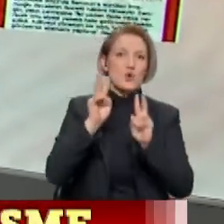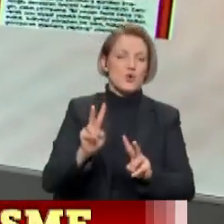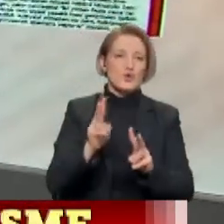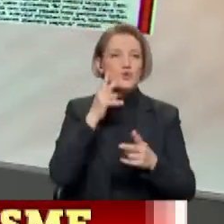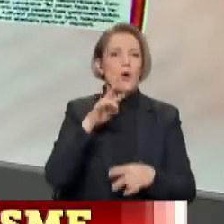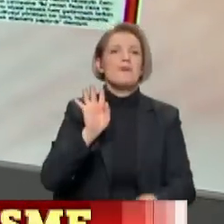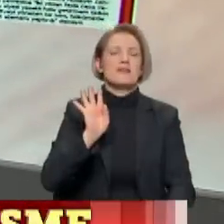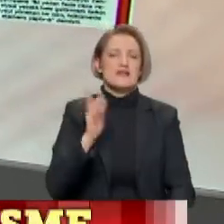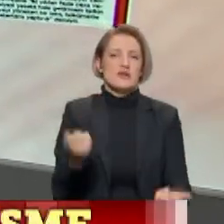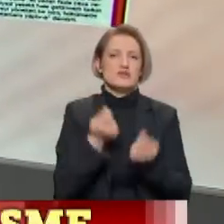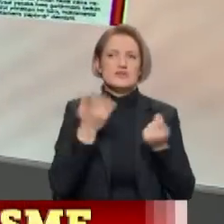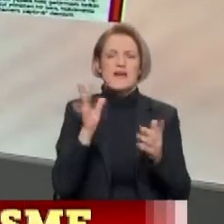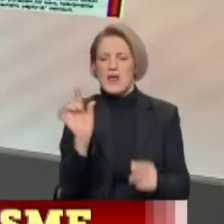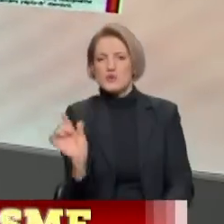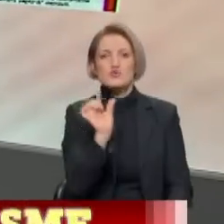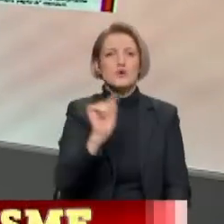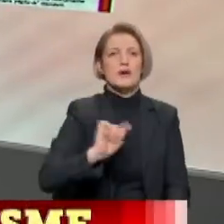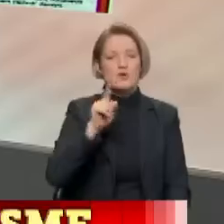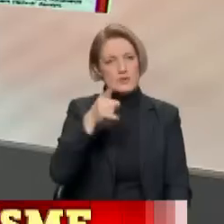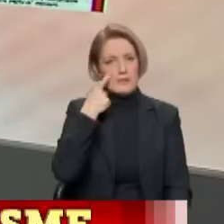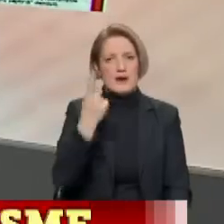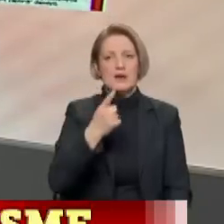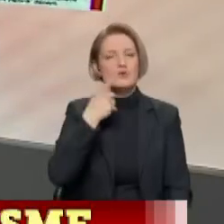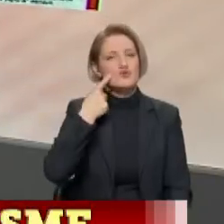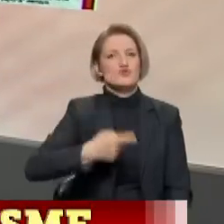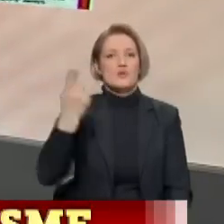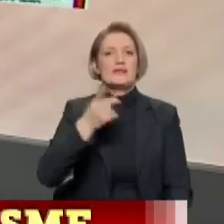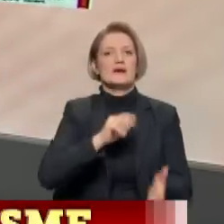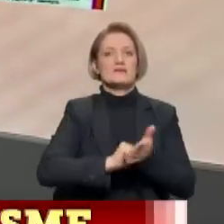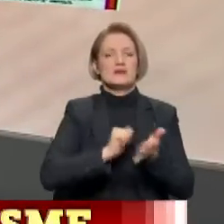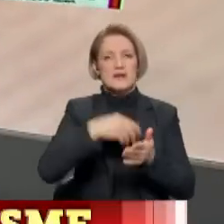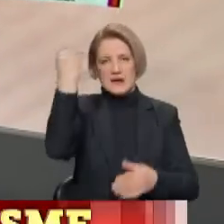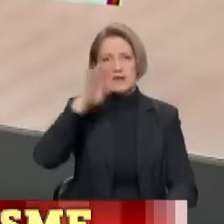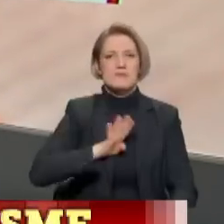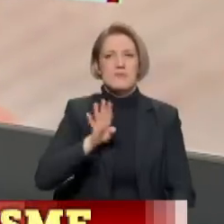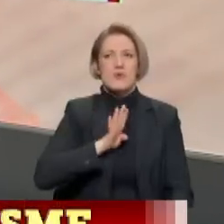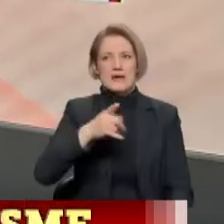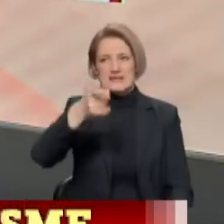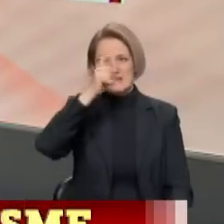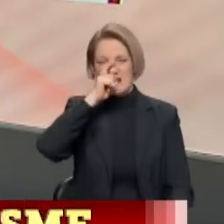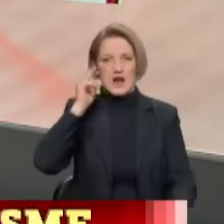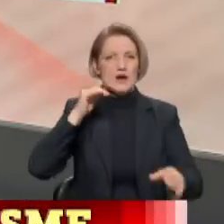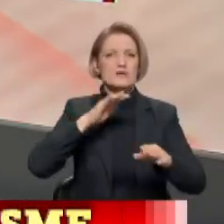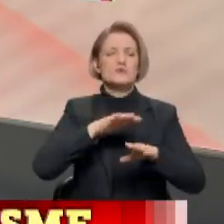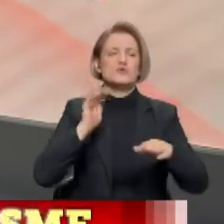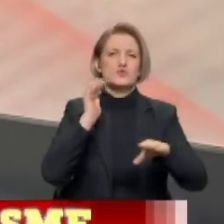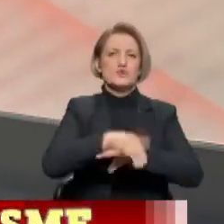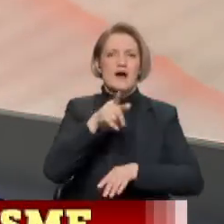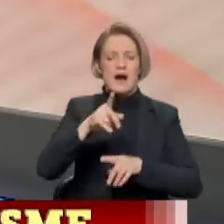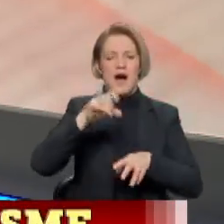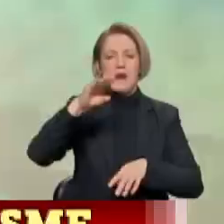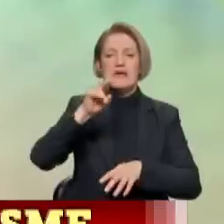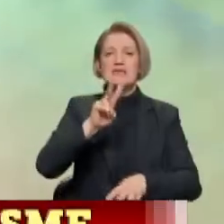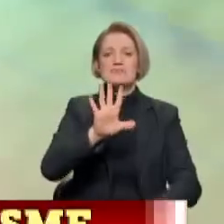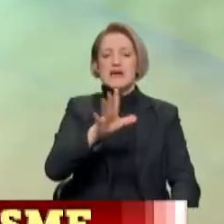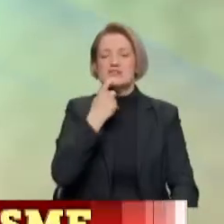nasıl görmemeye çalıştı, ne kadar küçük gördü, onlara da bakalım. Cumhuriyet Gazetesi, İmamoğlu'na saray kumpası, AKP 25 yıl